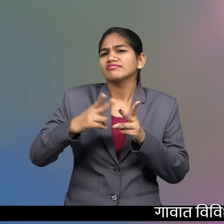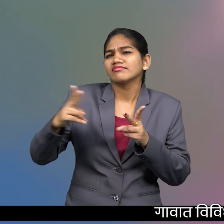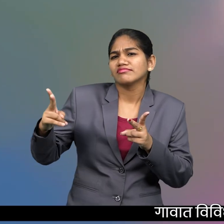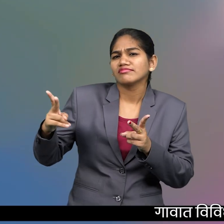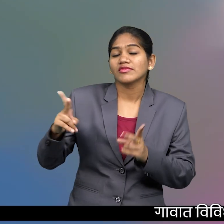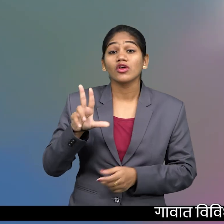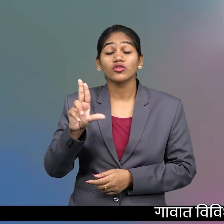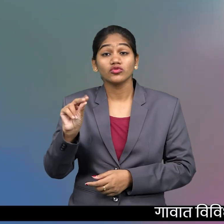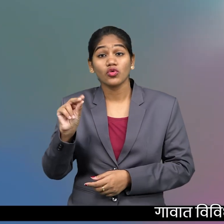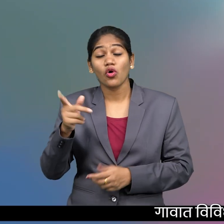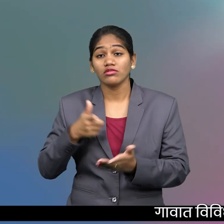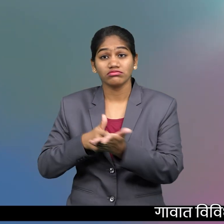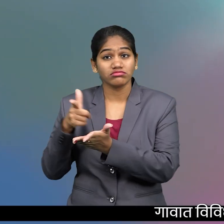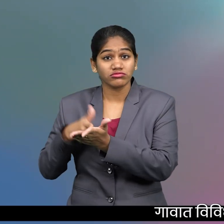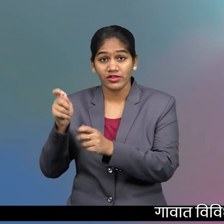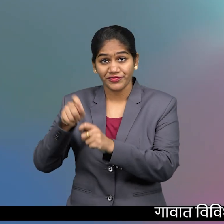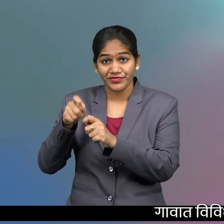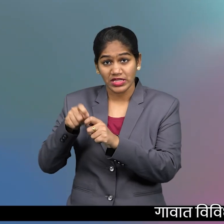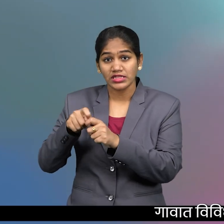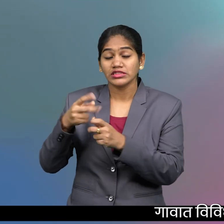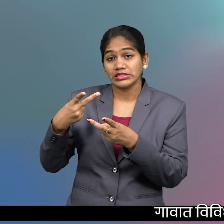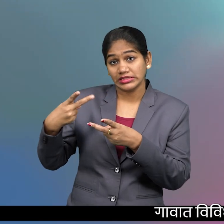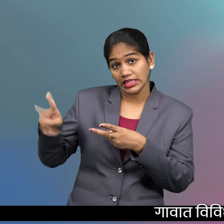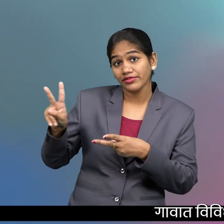गावात विविध बिगर शेती कामे होतात.